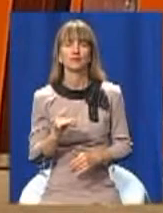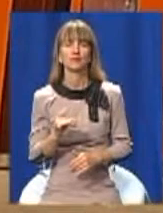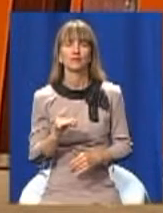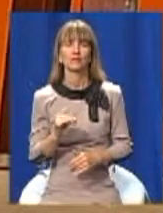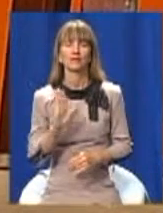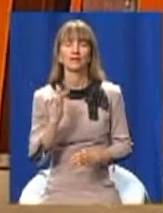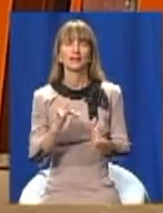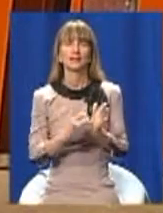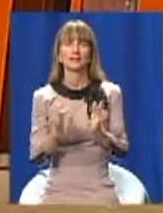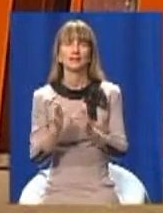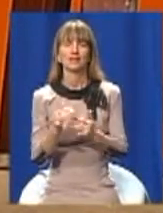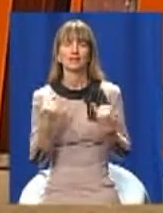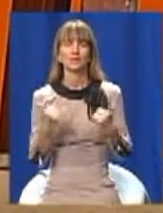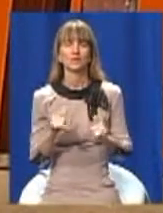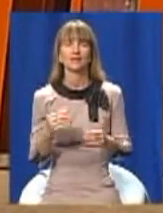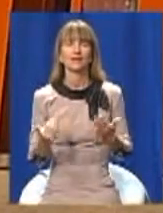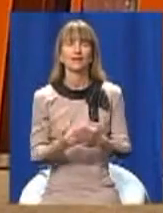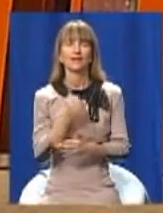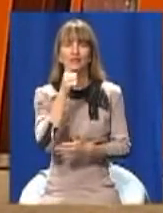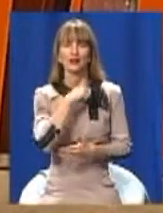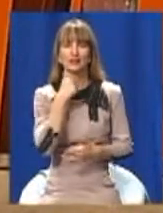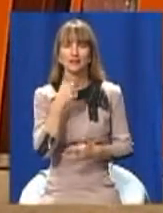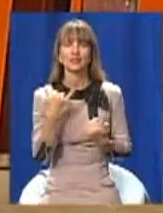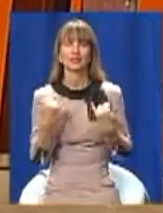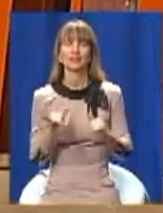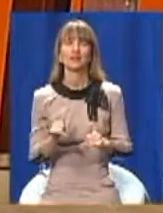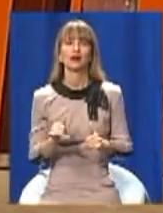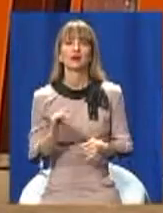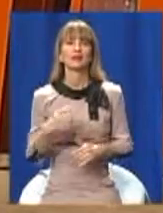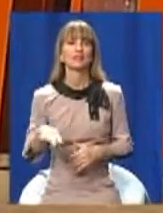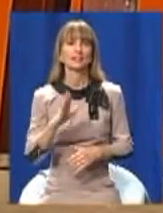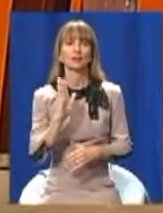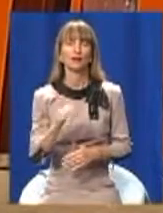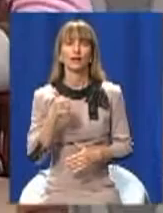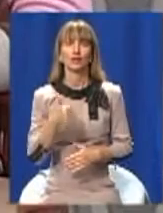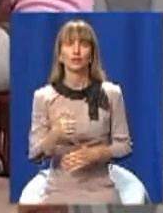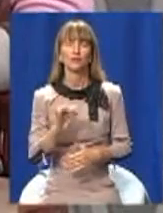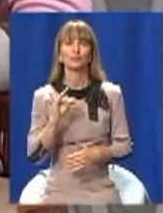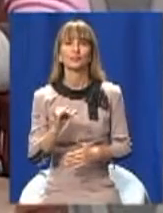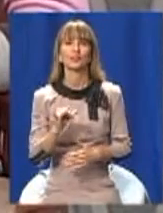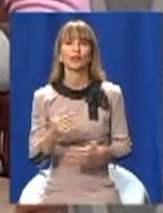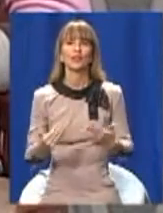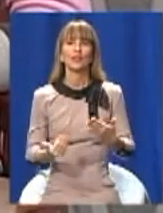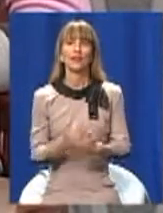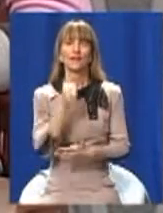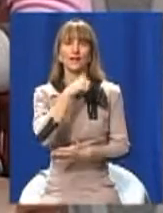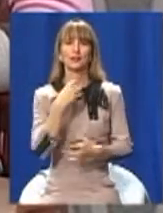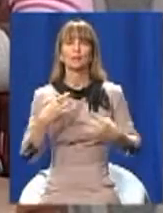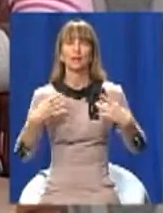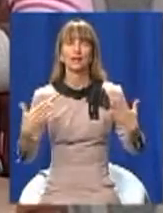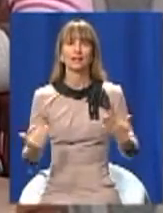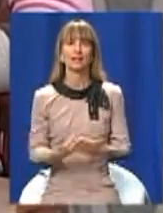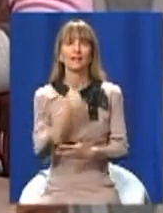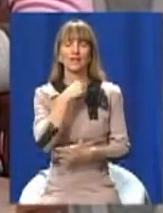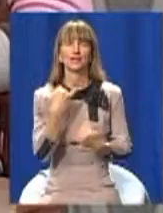у різдвяні чудеса, новорічні дива. І все буде гаразд. І, до речі, саме новорічні свята,